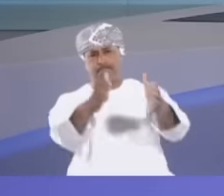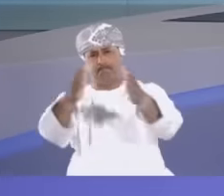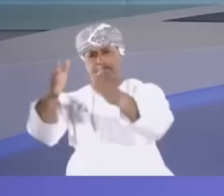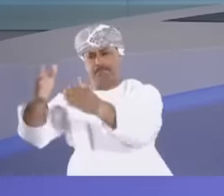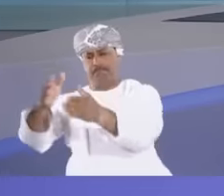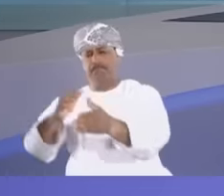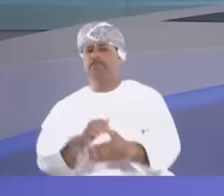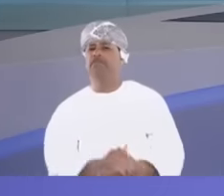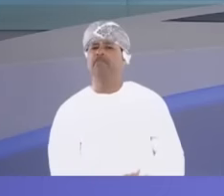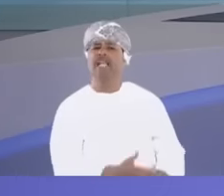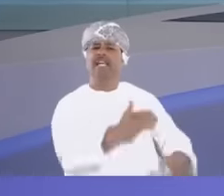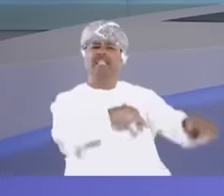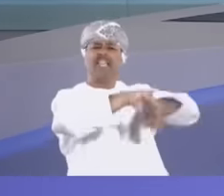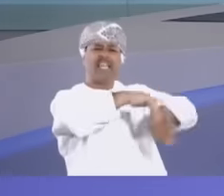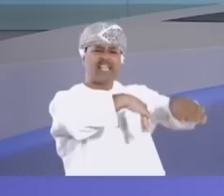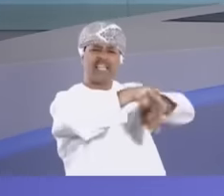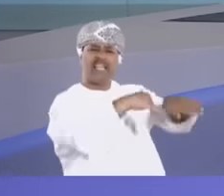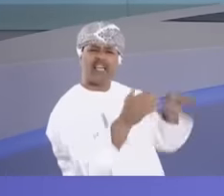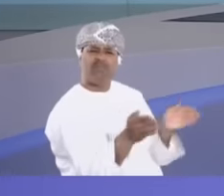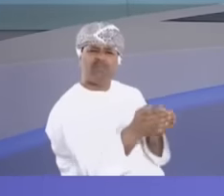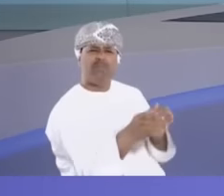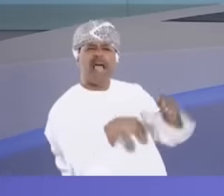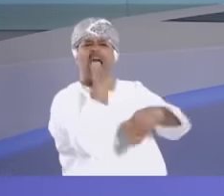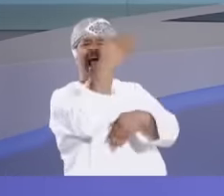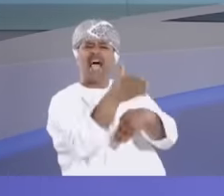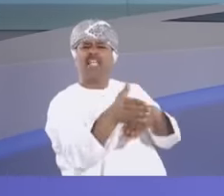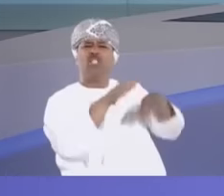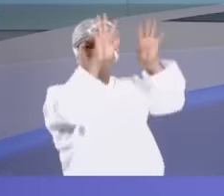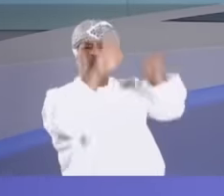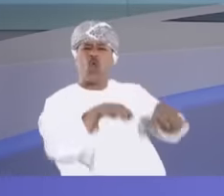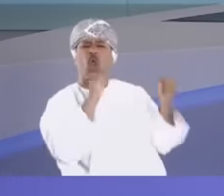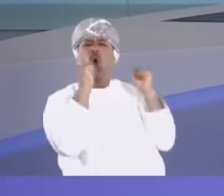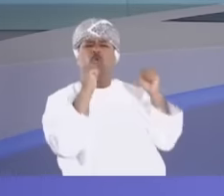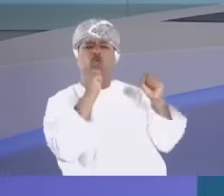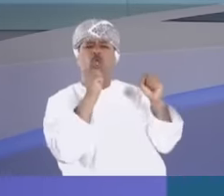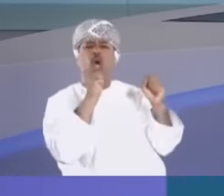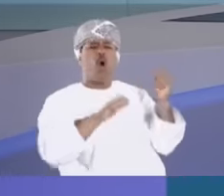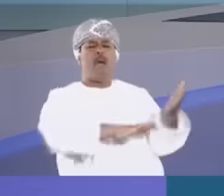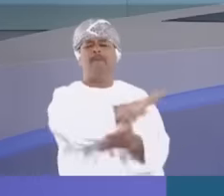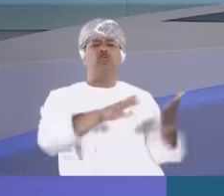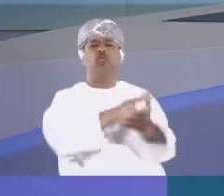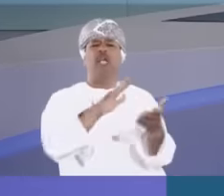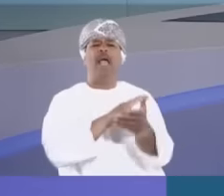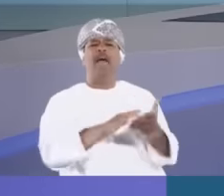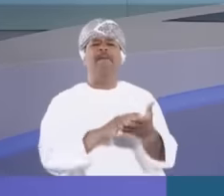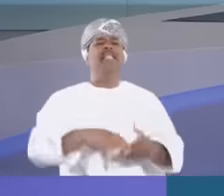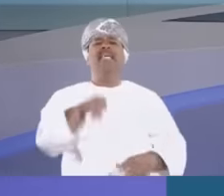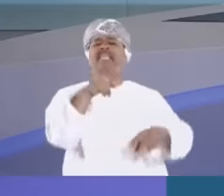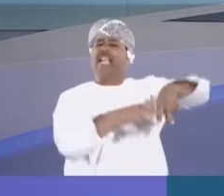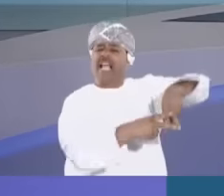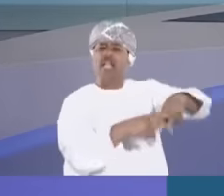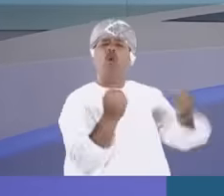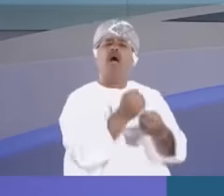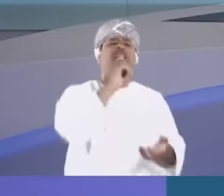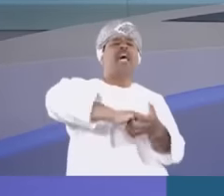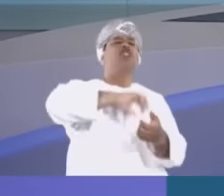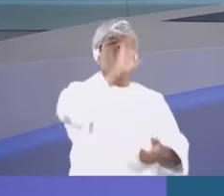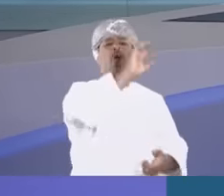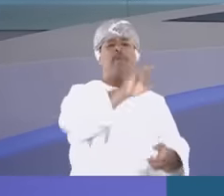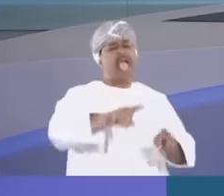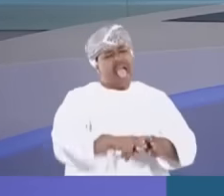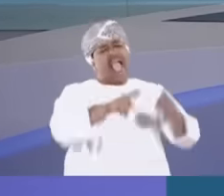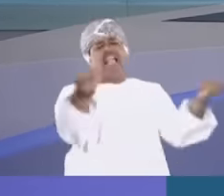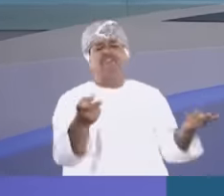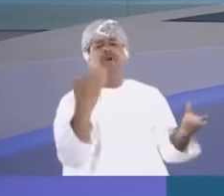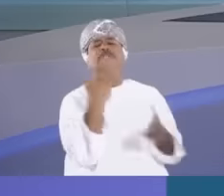تحول طريق ضيق خارج القدس المحتلة إلى قضية بين إسرائيل والاتحاد الأوروبي. الخلاف نتج بعد